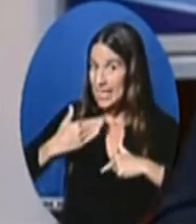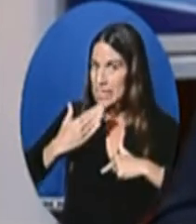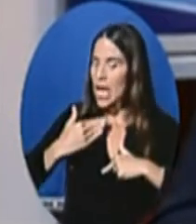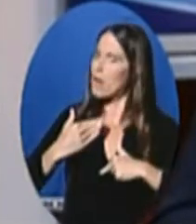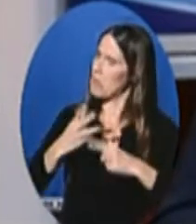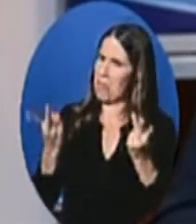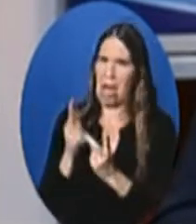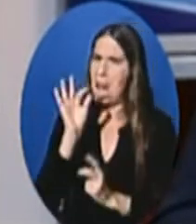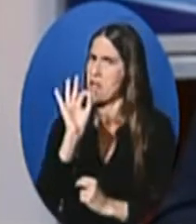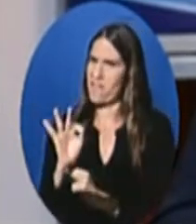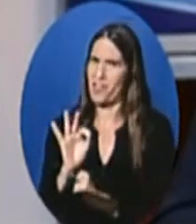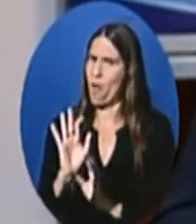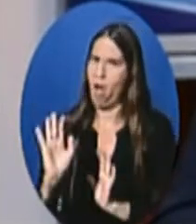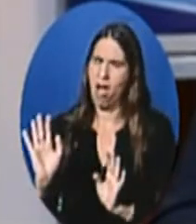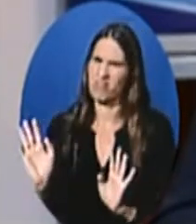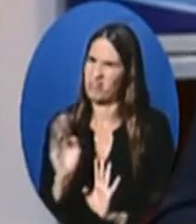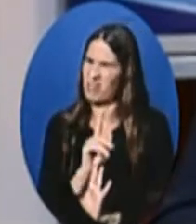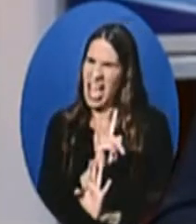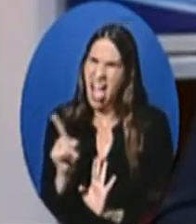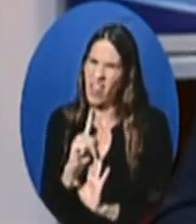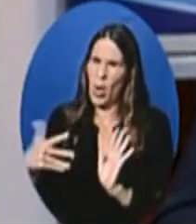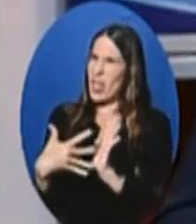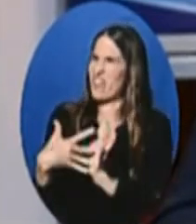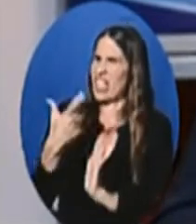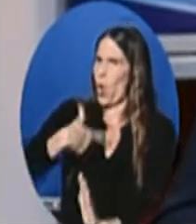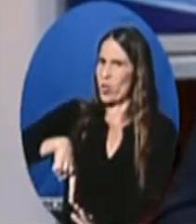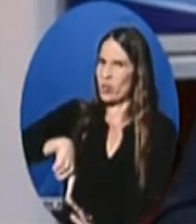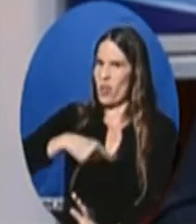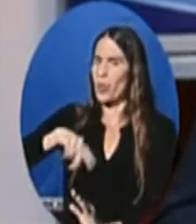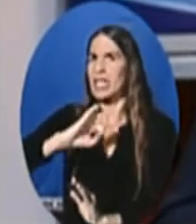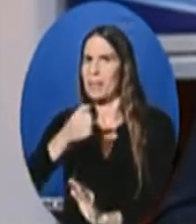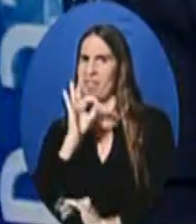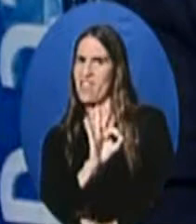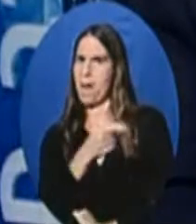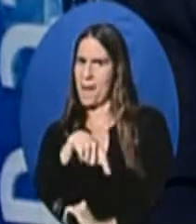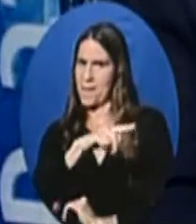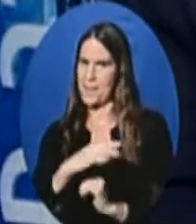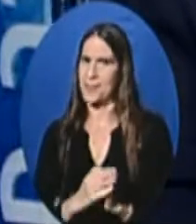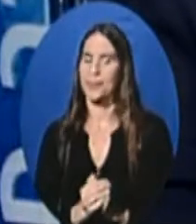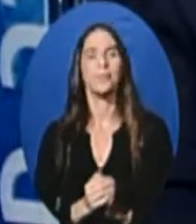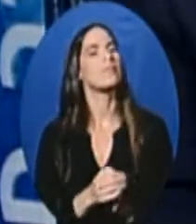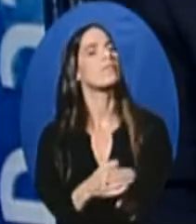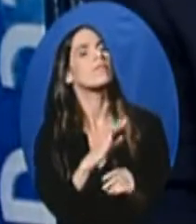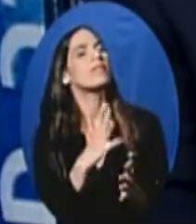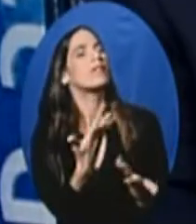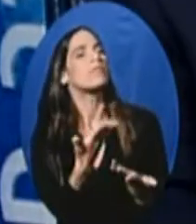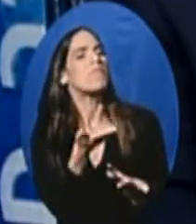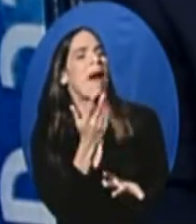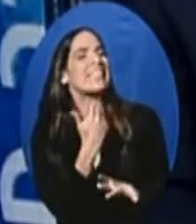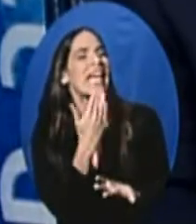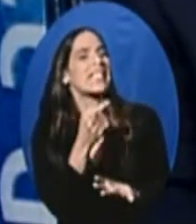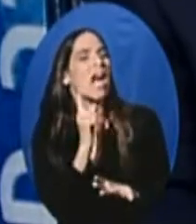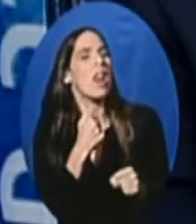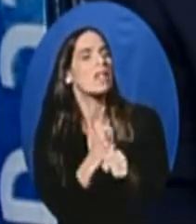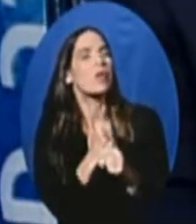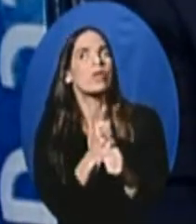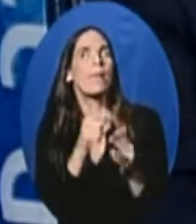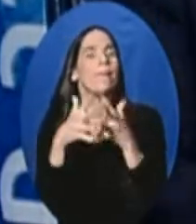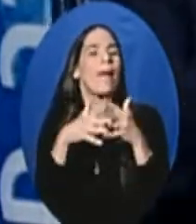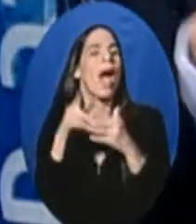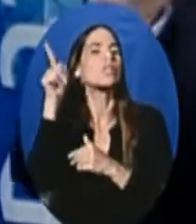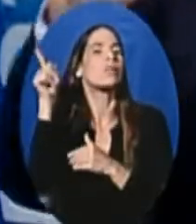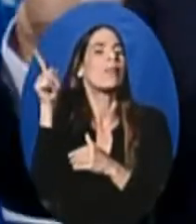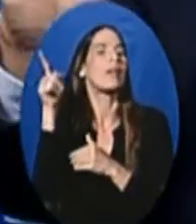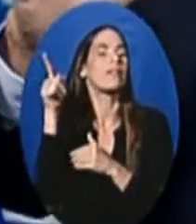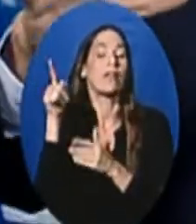קל יהיה לפגוע בו, ואיש בעולם לא ימתח על ישראל ביקורת בהקשר הזה. תגיד, מה אתה אומר שצריכה לעשות ישראל בארצות הברית כרגע?